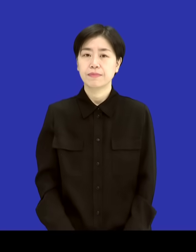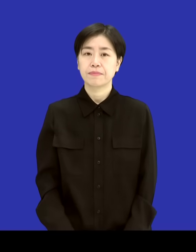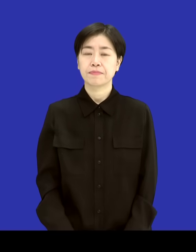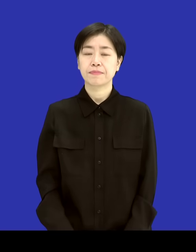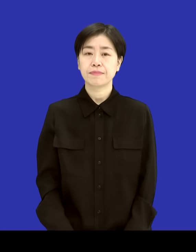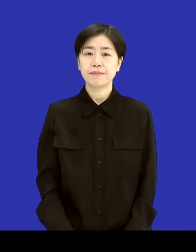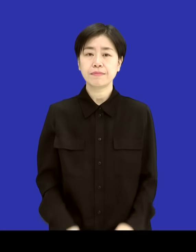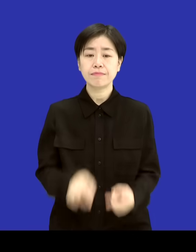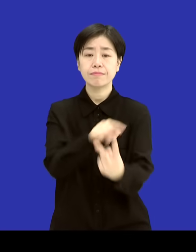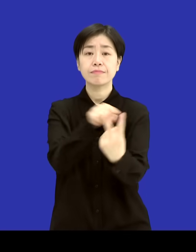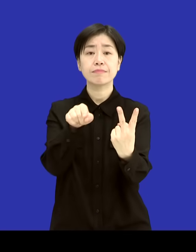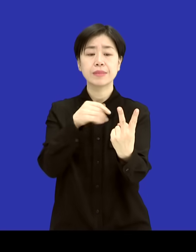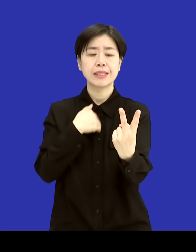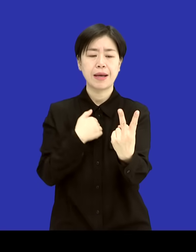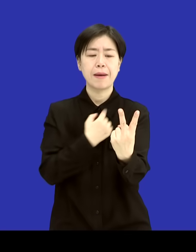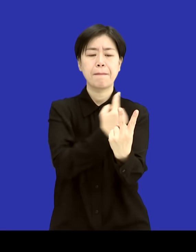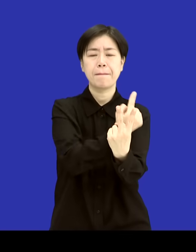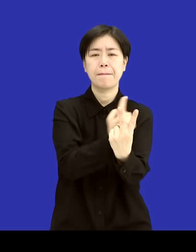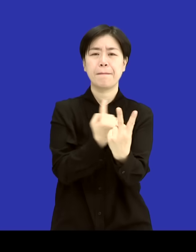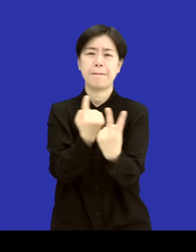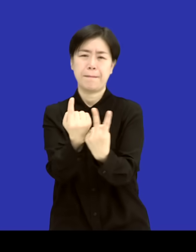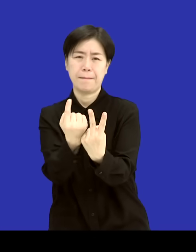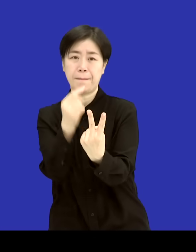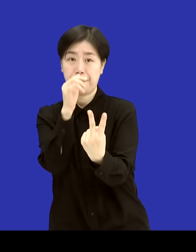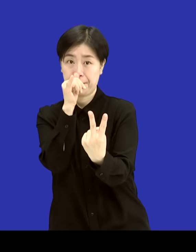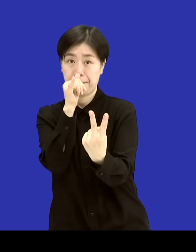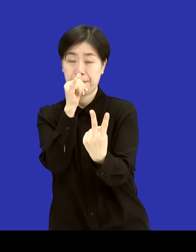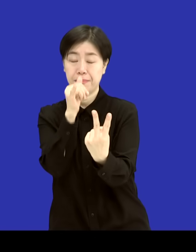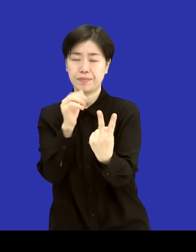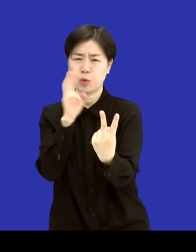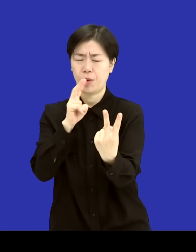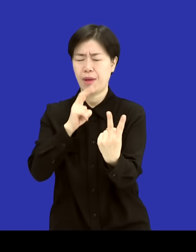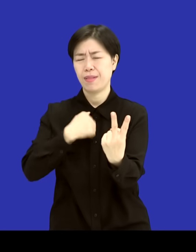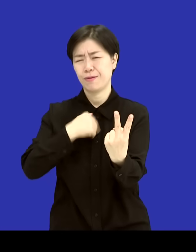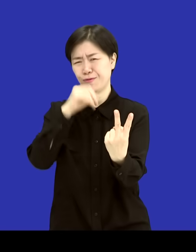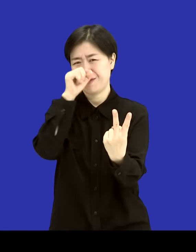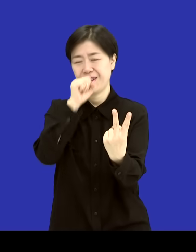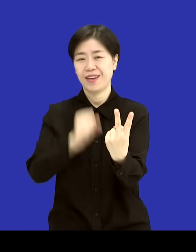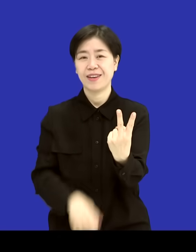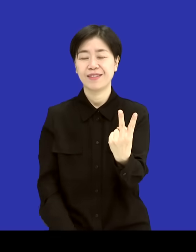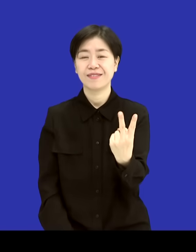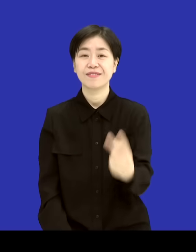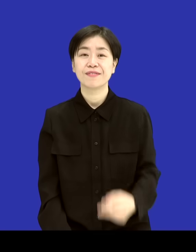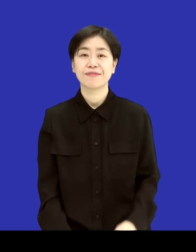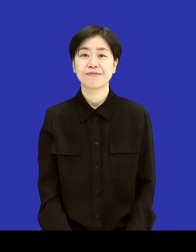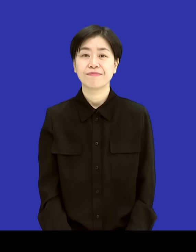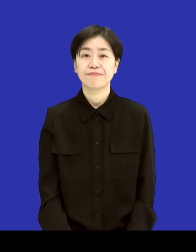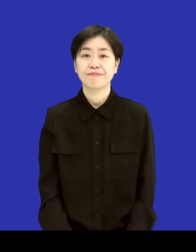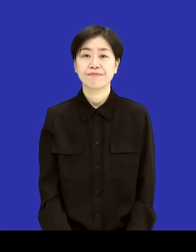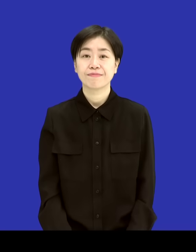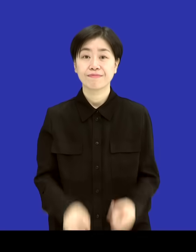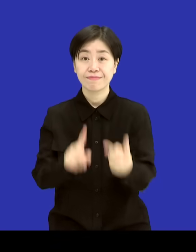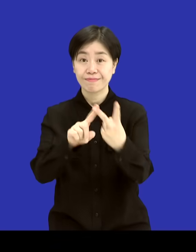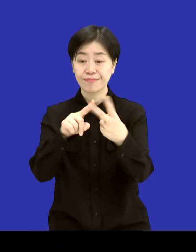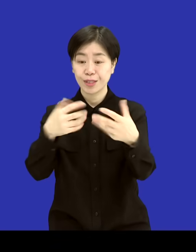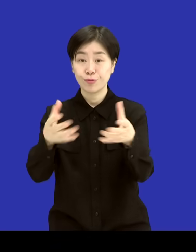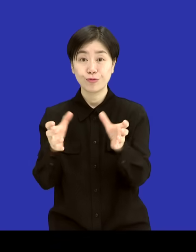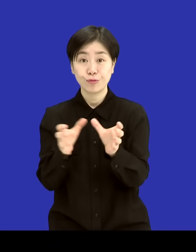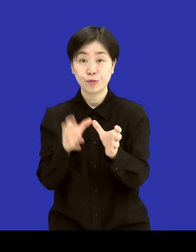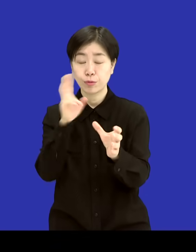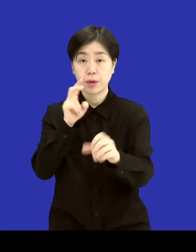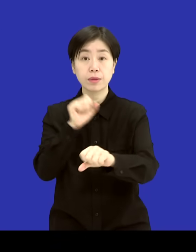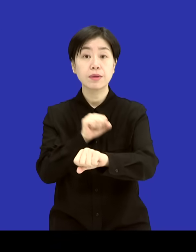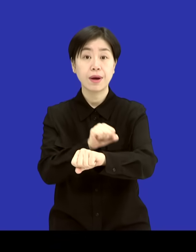예. 이제 거기에 중창단까지 이제 아카펠라 그룹에 들어가게 됐죠. 저희가 또 잘 하다 보니까